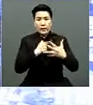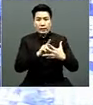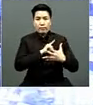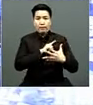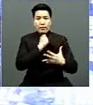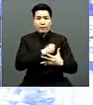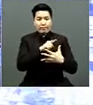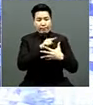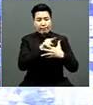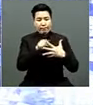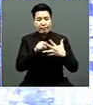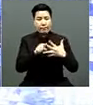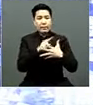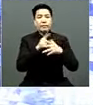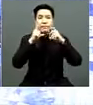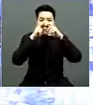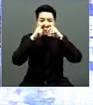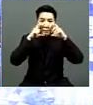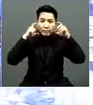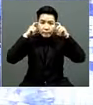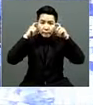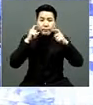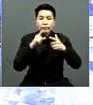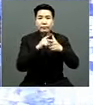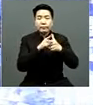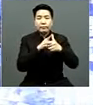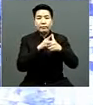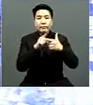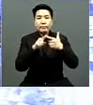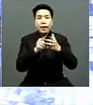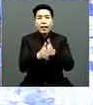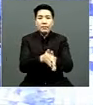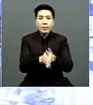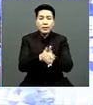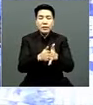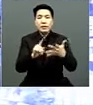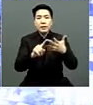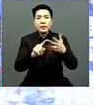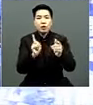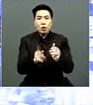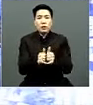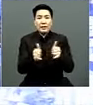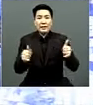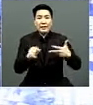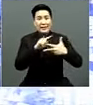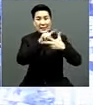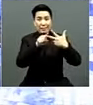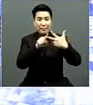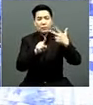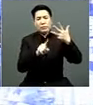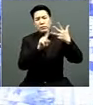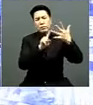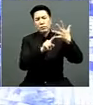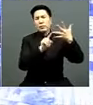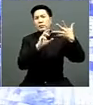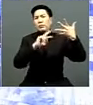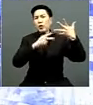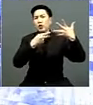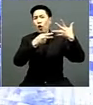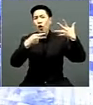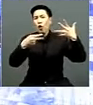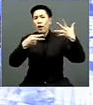องสวมหน้ากากนะครับมีจุดให้ล้างมือแล้วก็มีเว้นระยะห่าง2อันที่มีอ